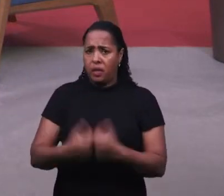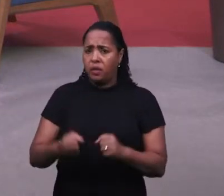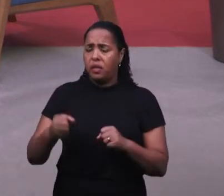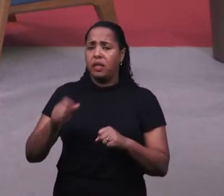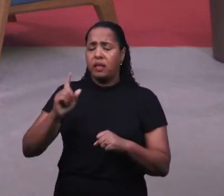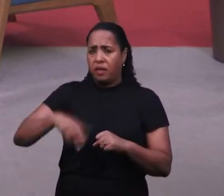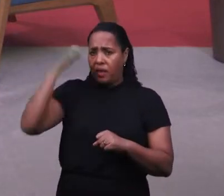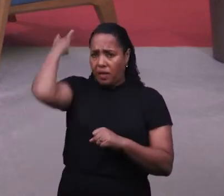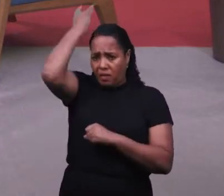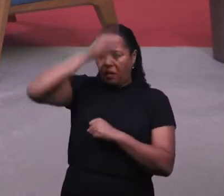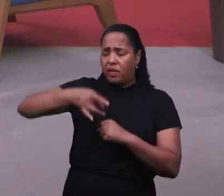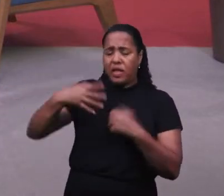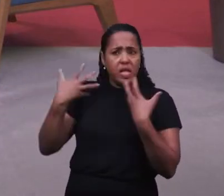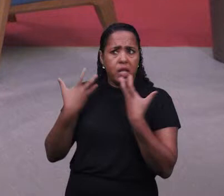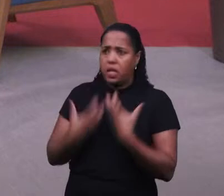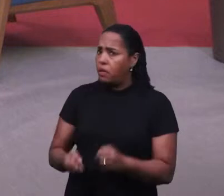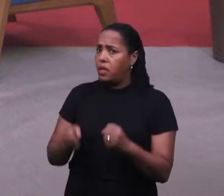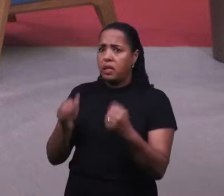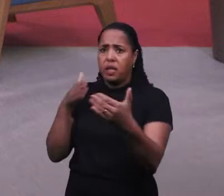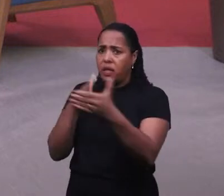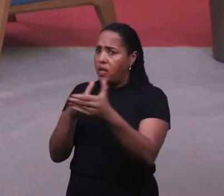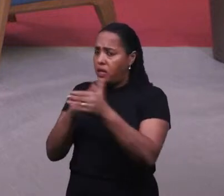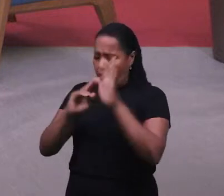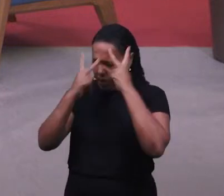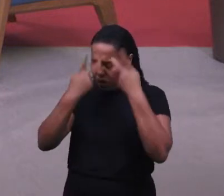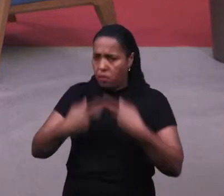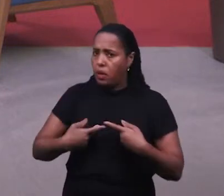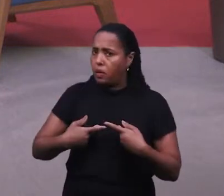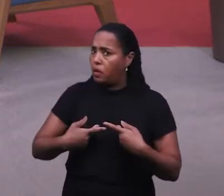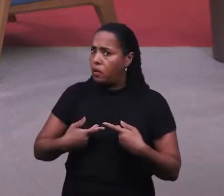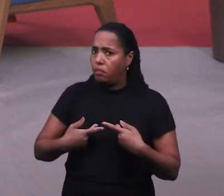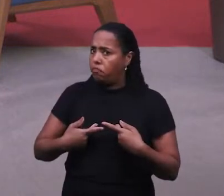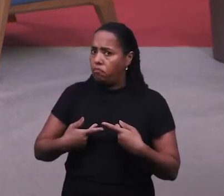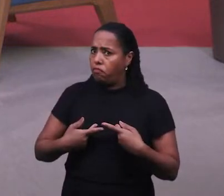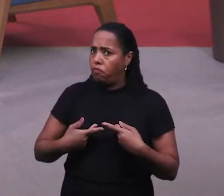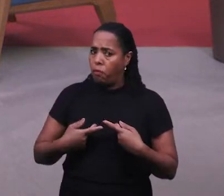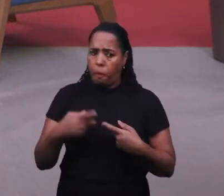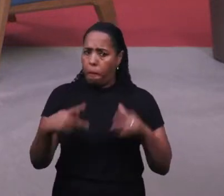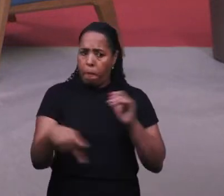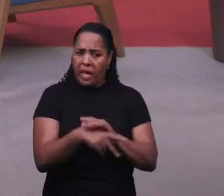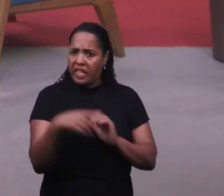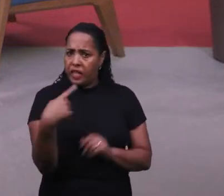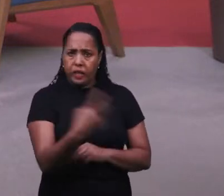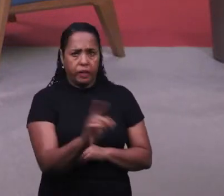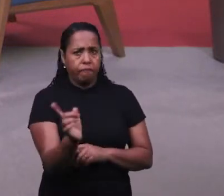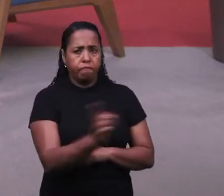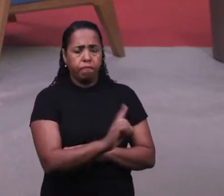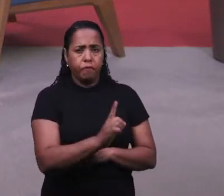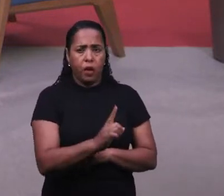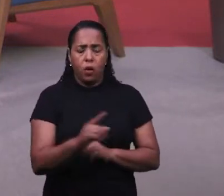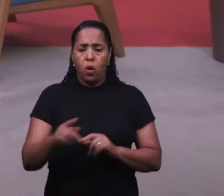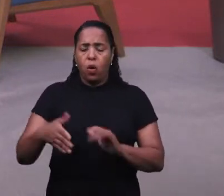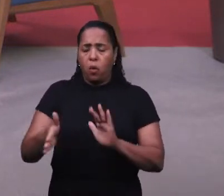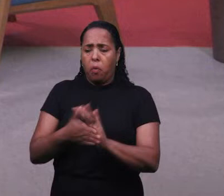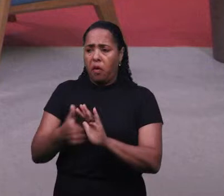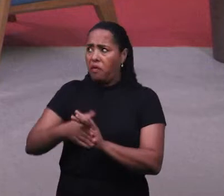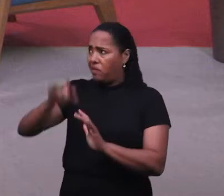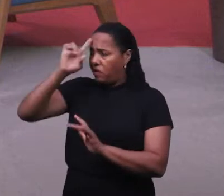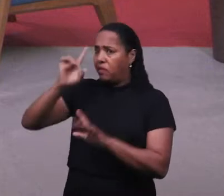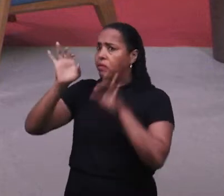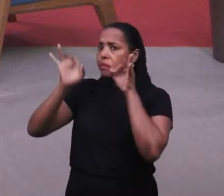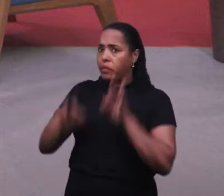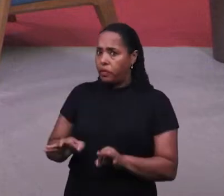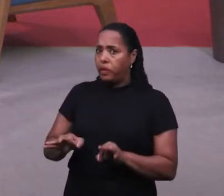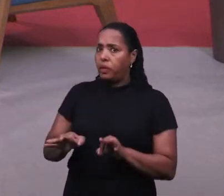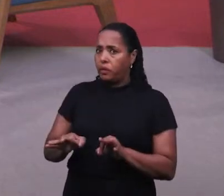ce qui est du Saint-Esprit n'admet pas l'intervention humaine. Oui, l'homme qui met la main dans ce qui ne lui appartient